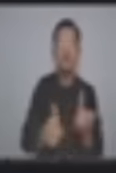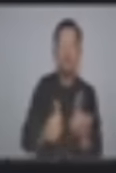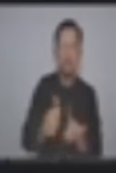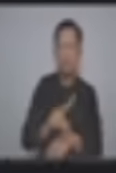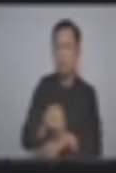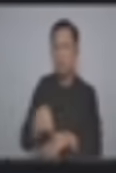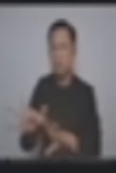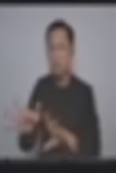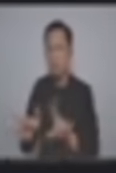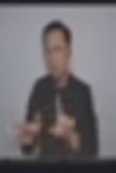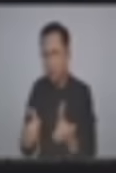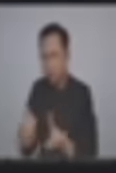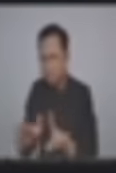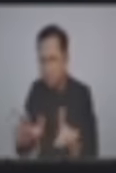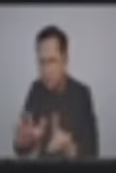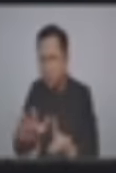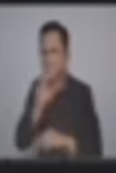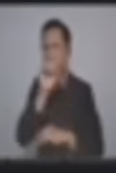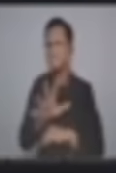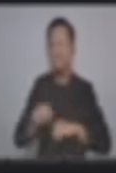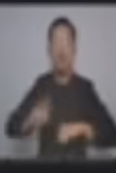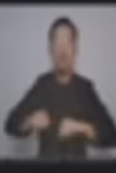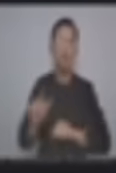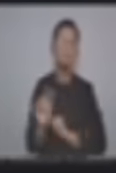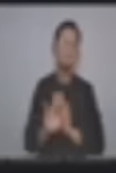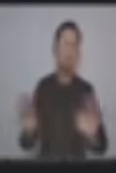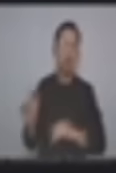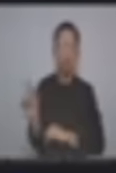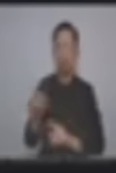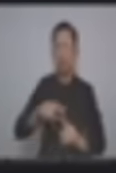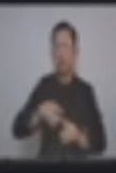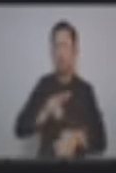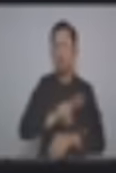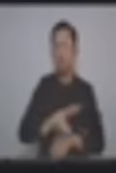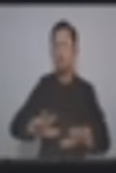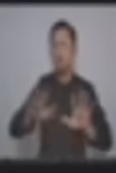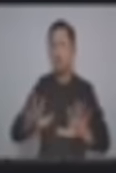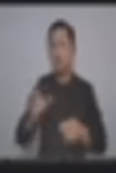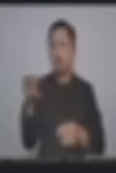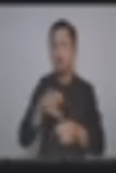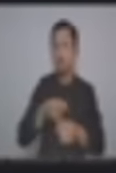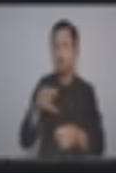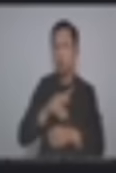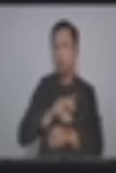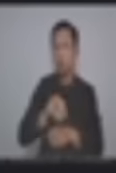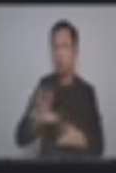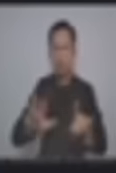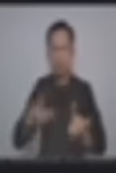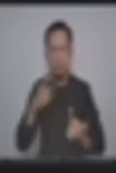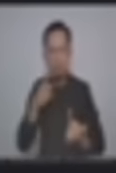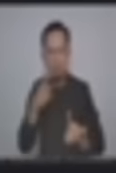romawi-209 yang diucapkan dalam sidang pleno terbuka untuk umum pada tanggal 26 juni 2019 ber ena dengan